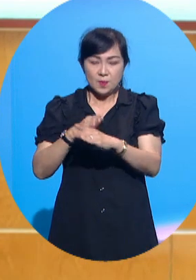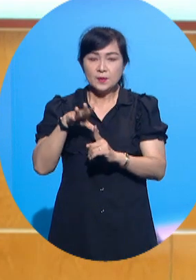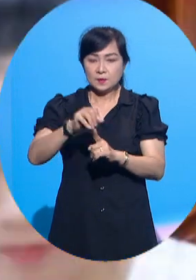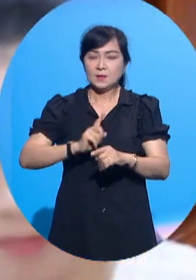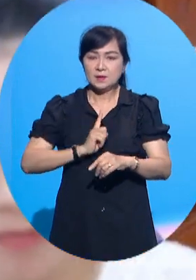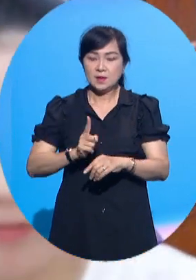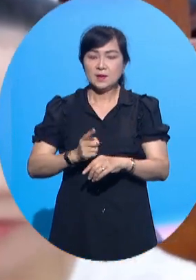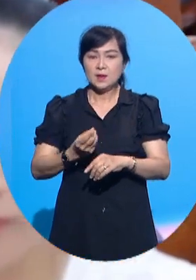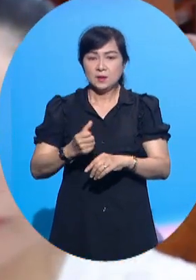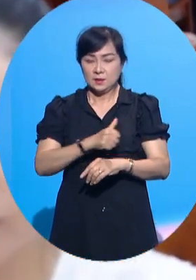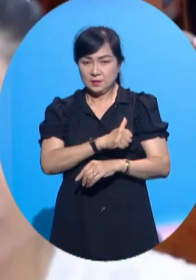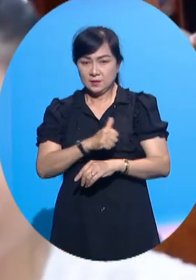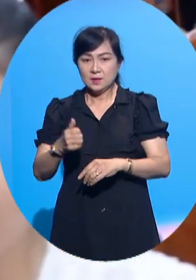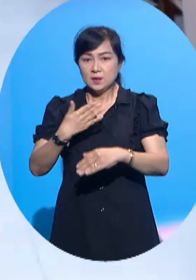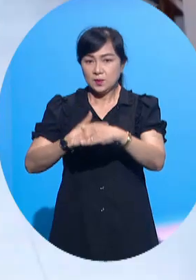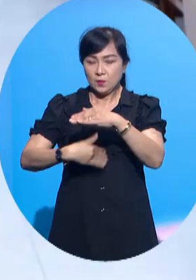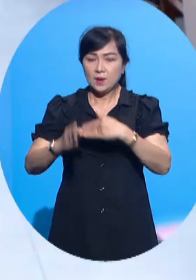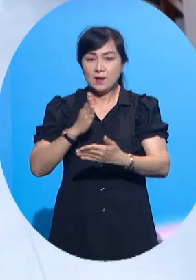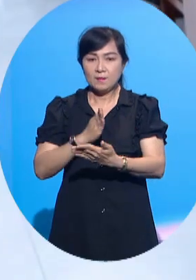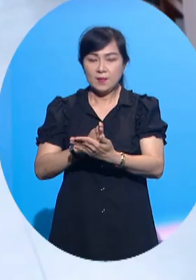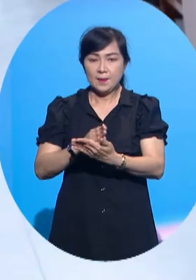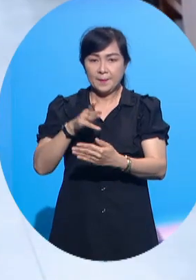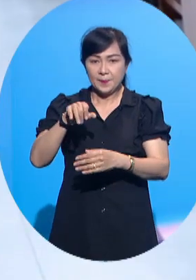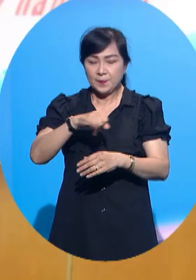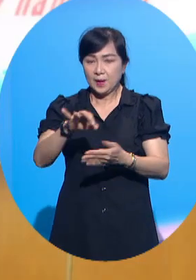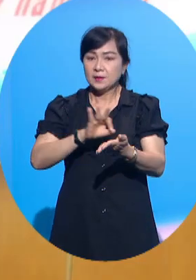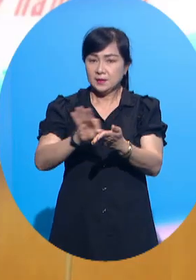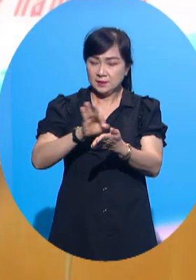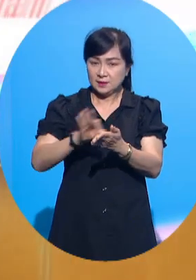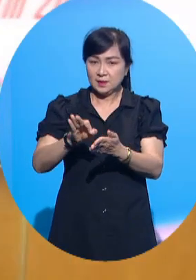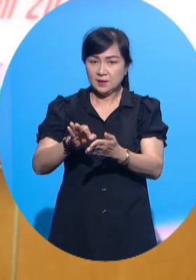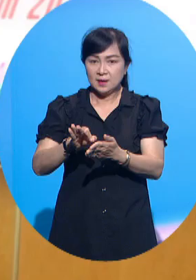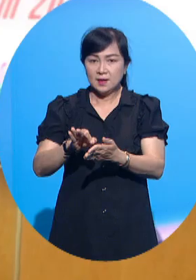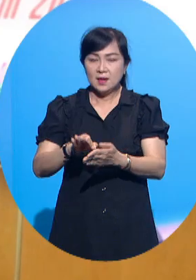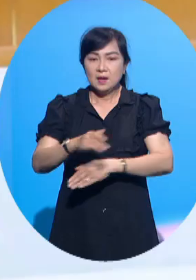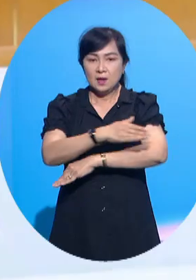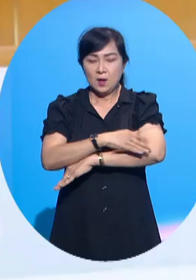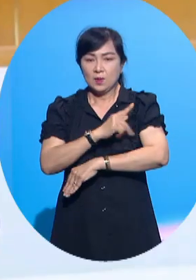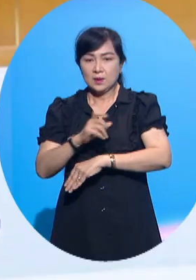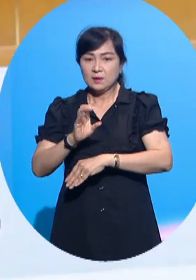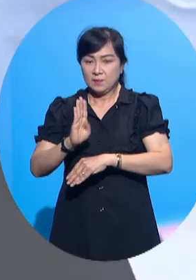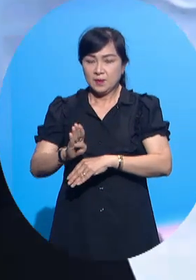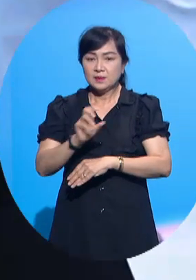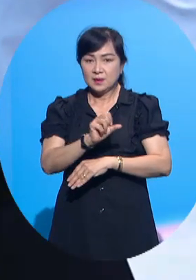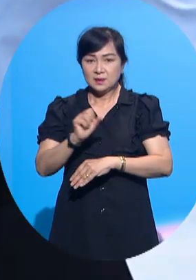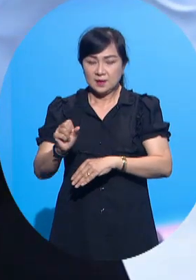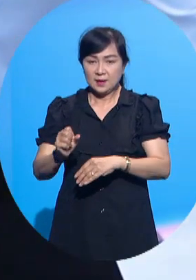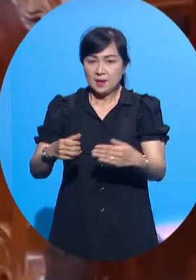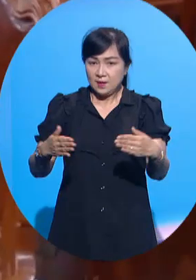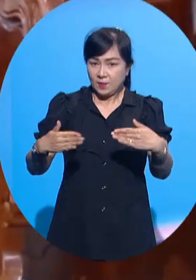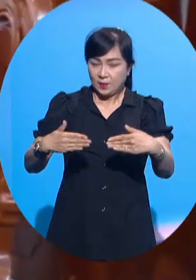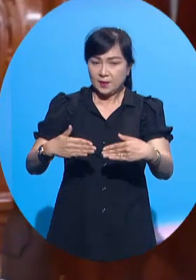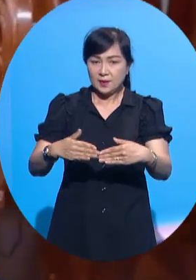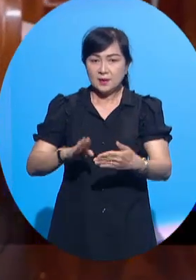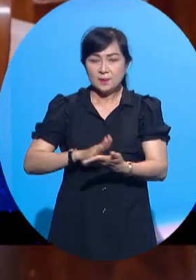nhân và tài khoản người tiêu dùng thông qua các biện pháp mã hóa tiên tiến đội ngũ hỗ trợ khách hàng của C Bell luôn sẵn sàng phản hồi nhanh chóng